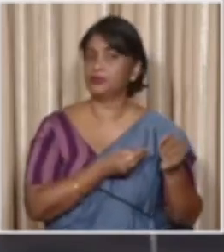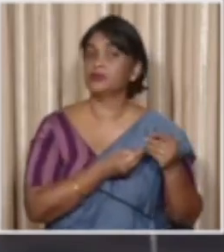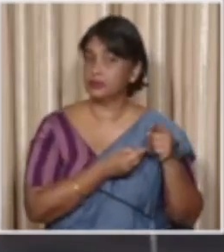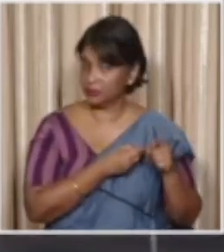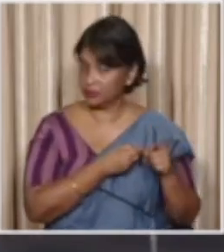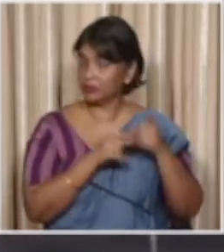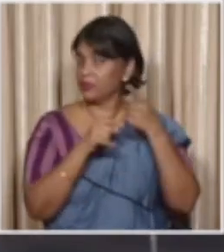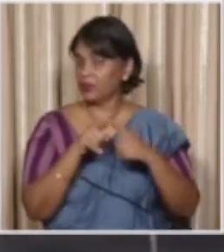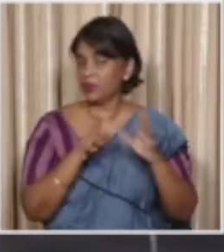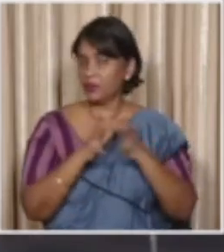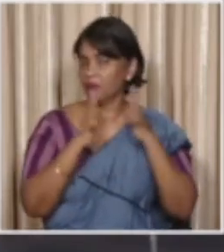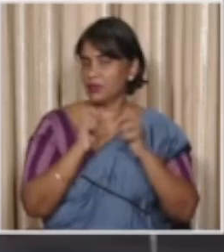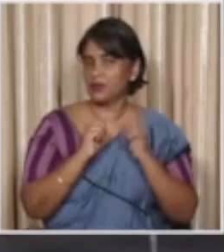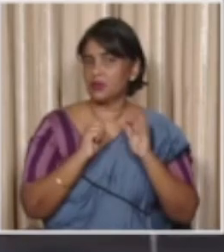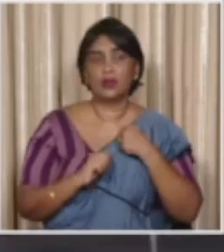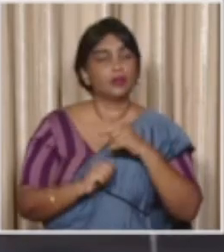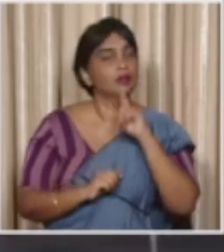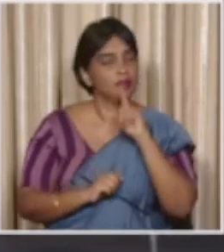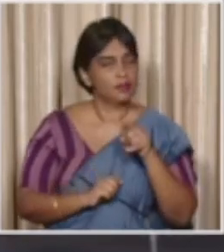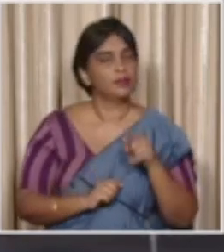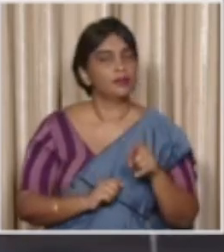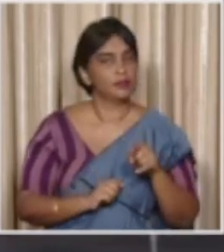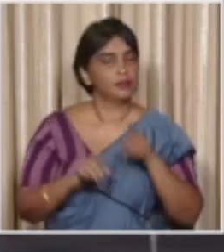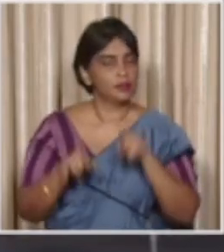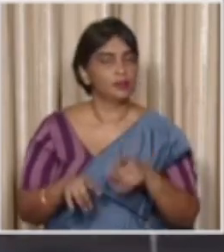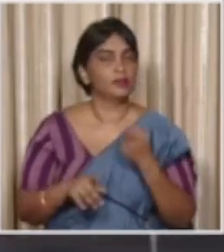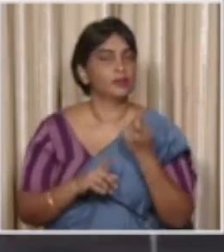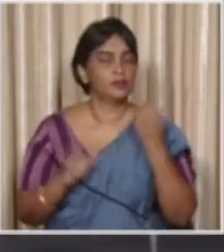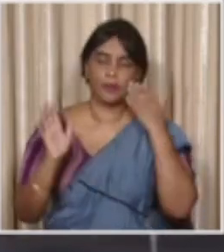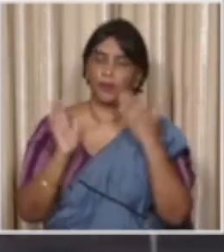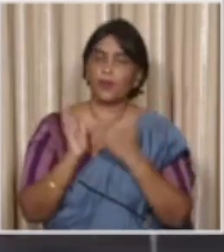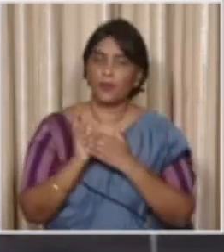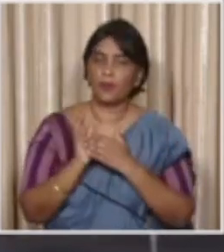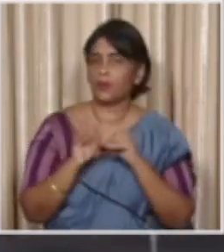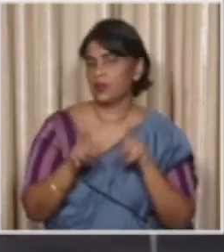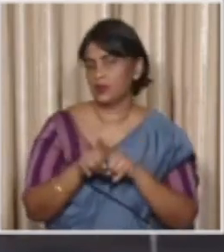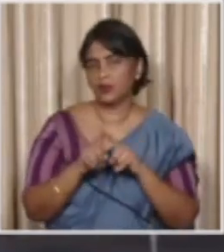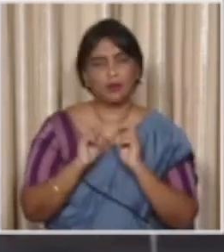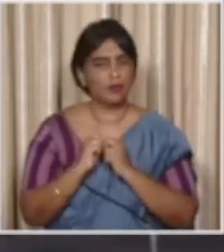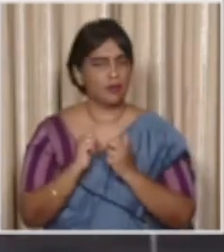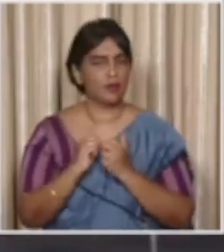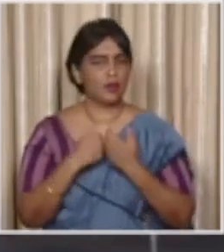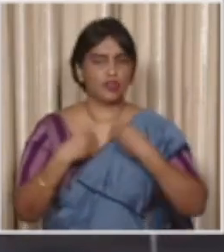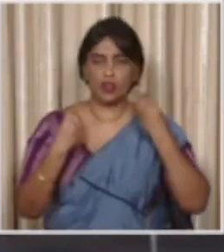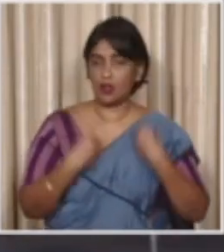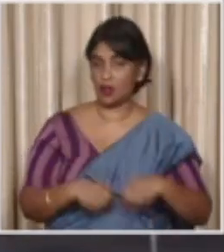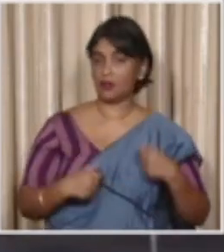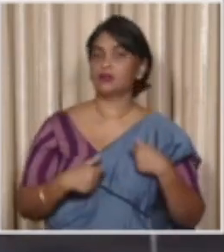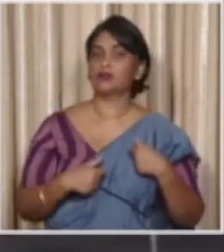ඒක විතරක් නෙමෙයි බරපතල. මම මේ කියන්නේ දැන් මේ අපි ආර්ථික වශයෙන් එක්තරා ආකාරයක අර්බුදයකට ඇද වැටලා ඉන්න